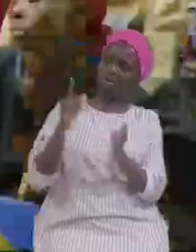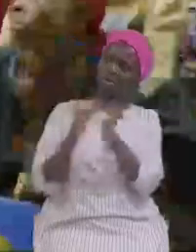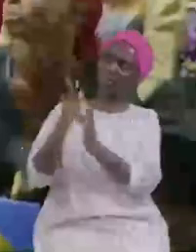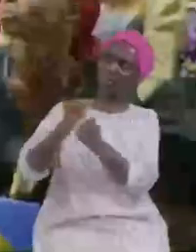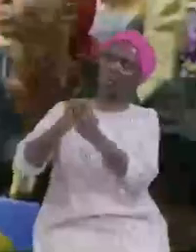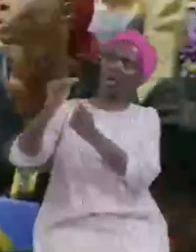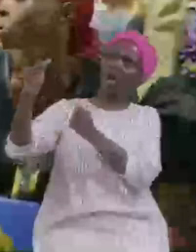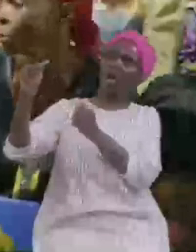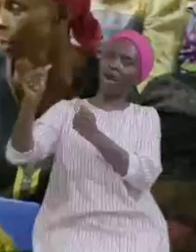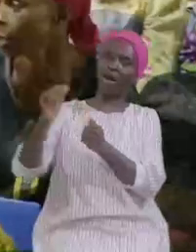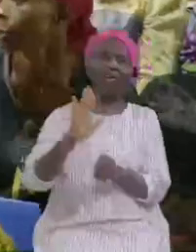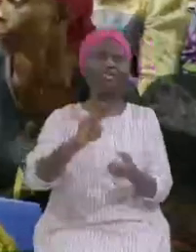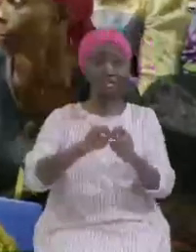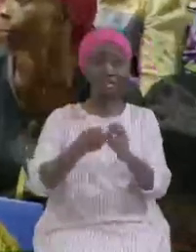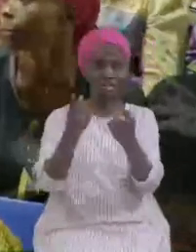tes problèmes prendront fin.